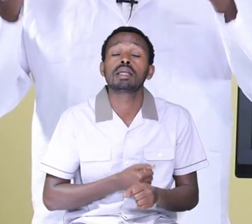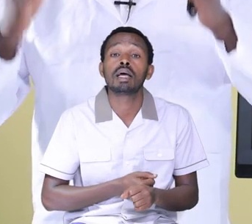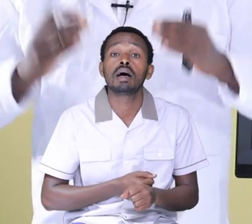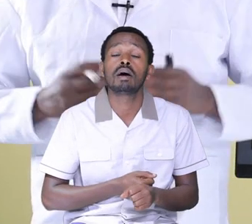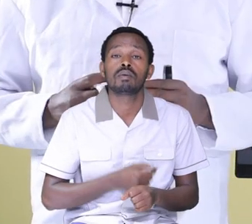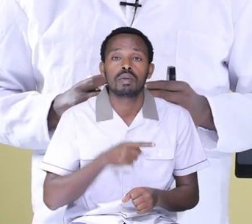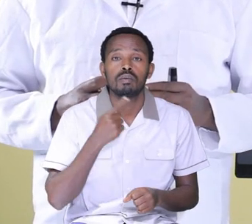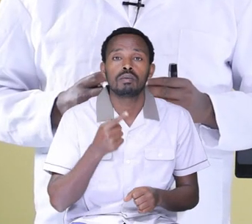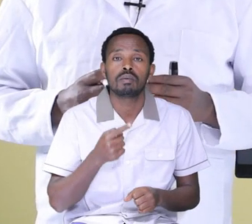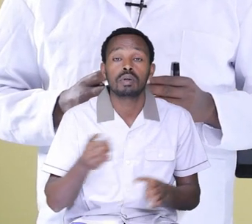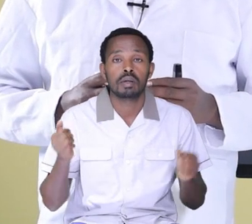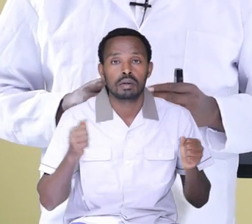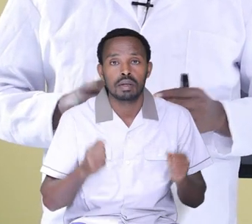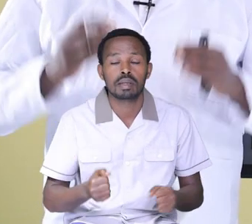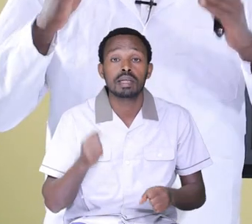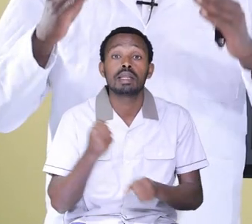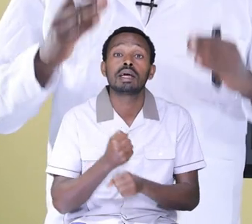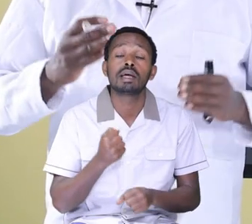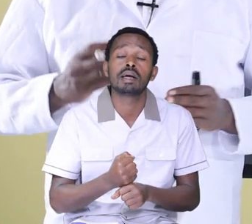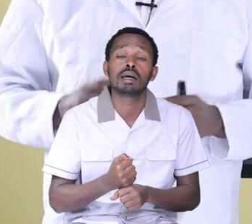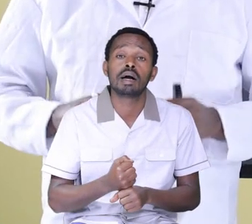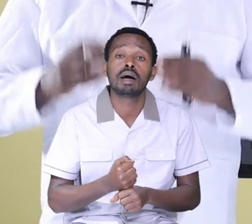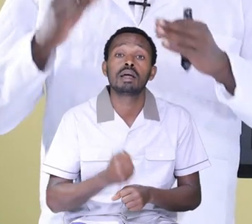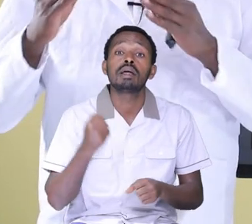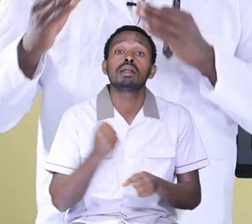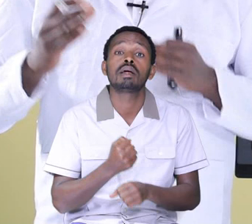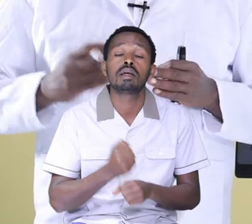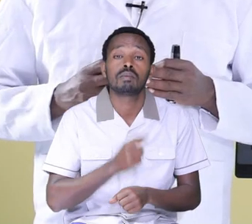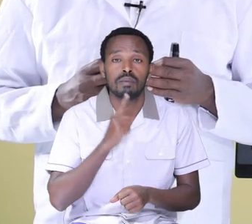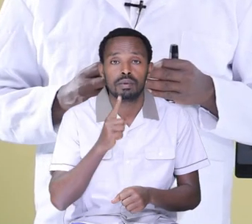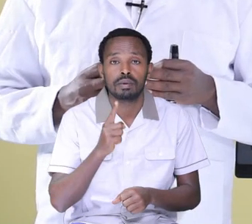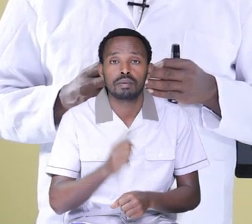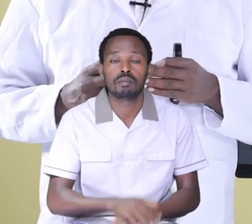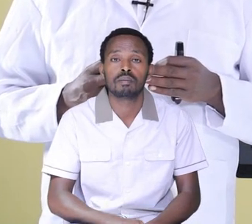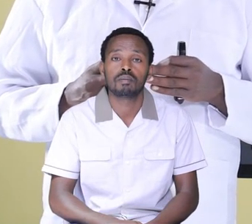dalagaa dalaguuti or the ability of due to work.